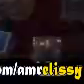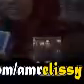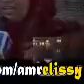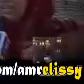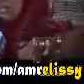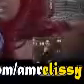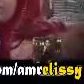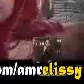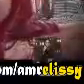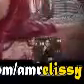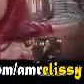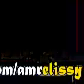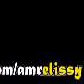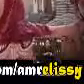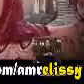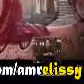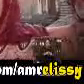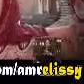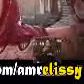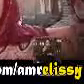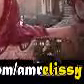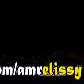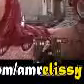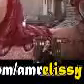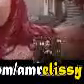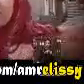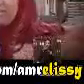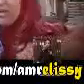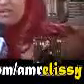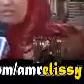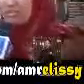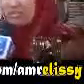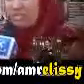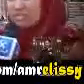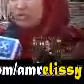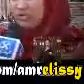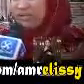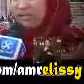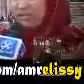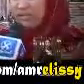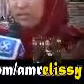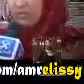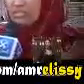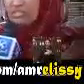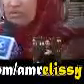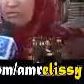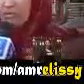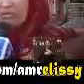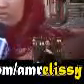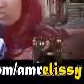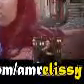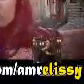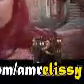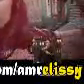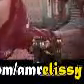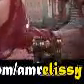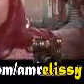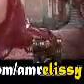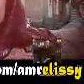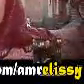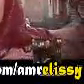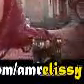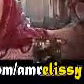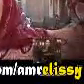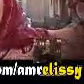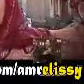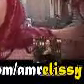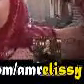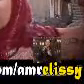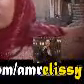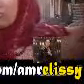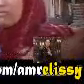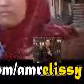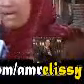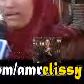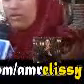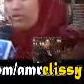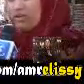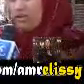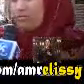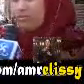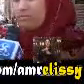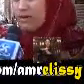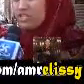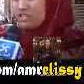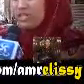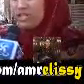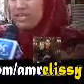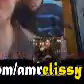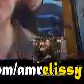بالترباب. أنا بشتكي للغاز عندنا هنا في عامل أزمة جدا، بقالنا دلوقتي يجي أسبوعين نودي الأنبوة تقعد 15 يوم عشان وندوخها أول ما نجيبها، ومبارح